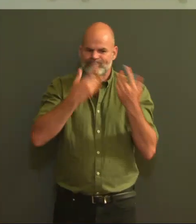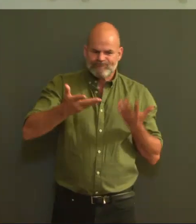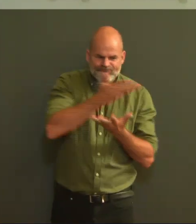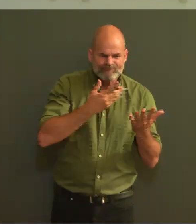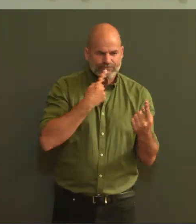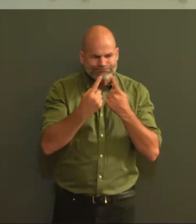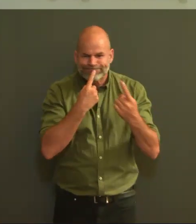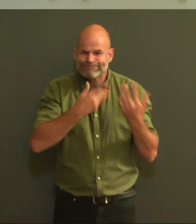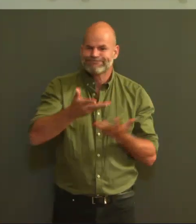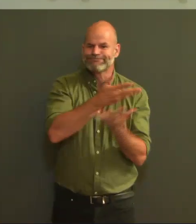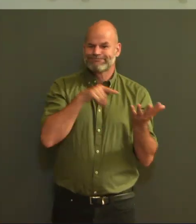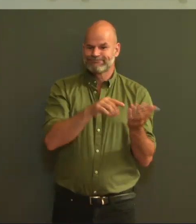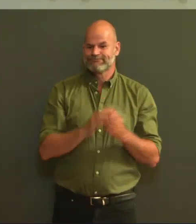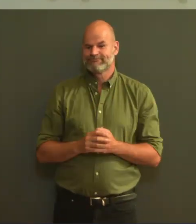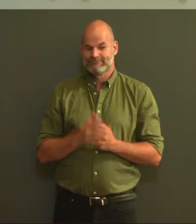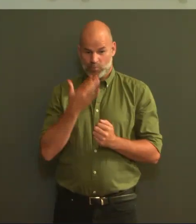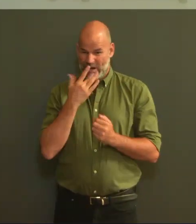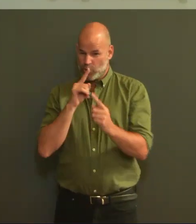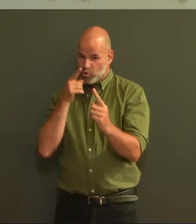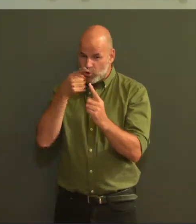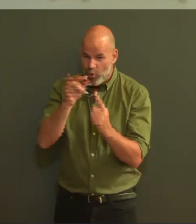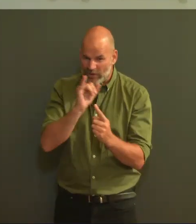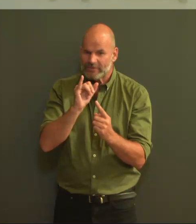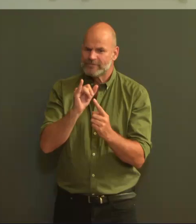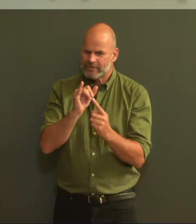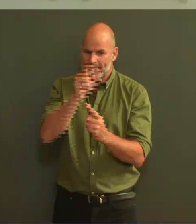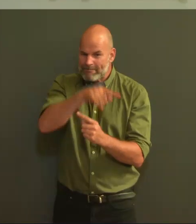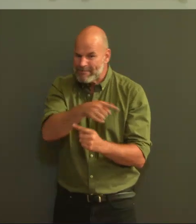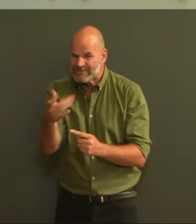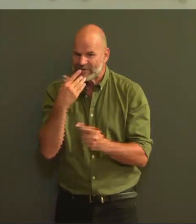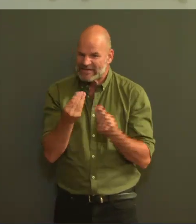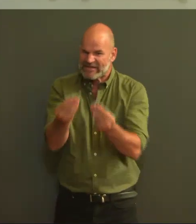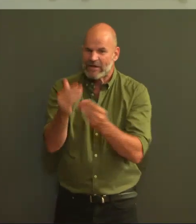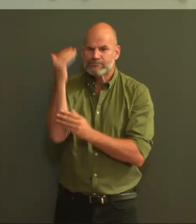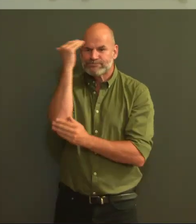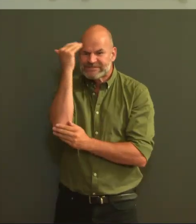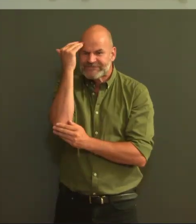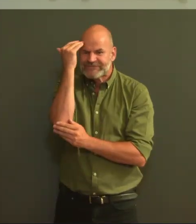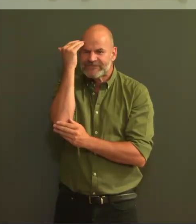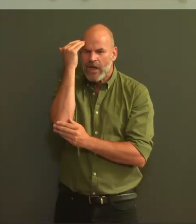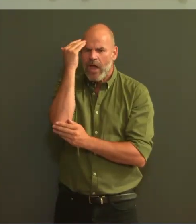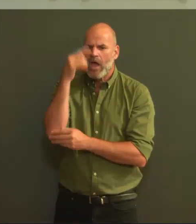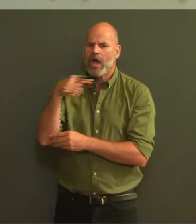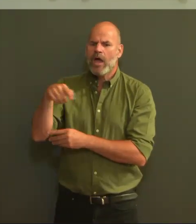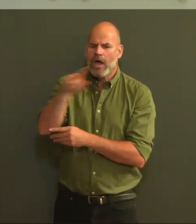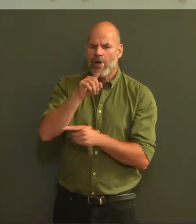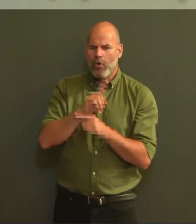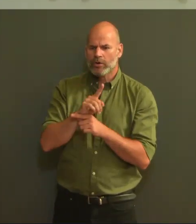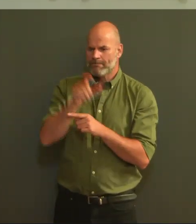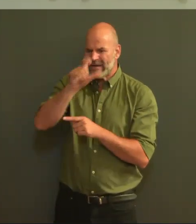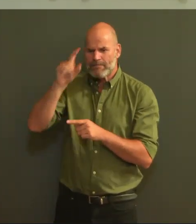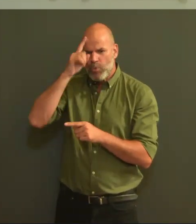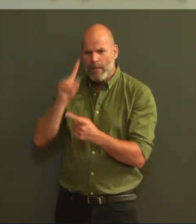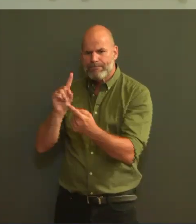in mentaliteit teweegbrengen en heeft ook aandacht voor moeilijk bereikbare doelgroepen. Zoals het ook het geval was met de